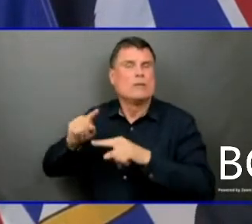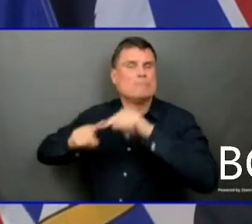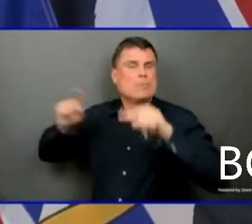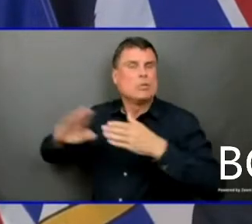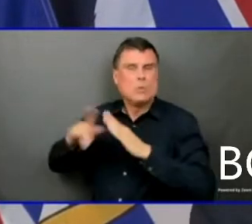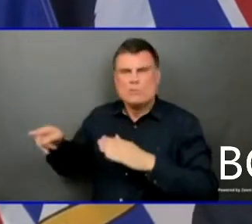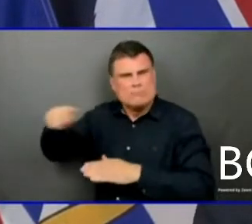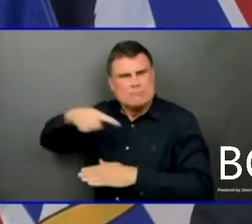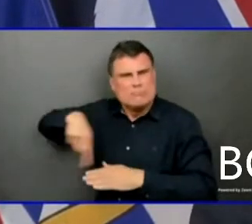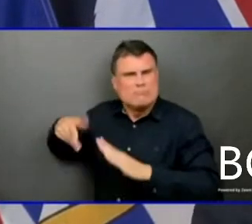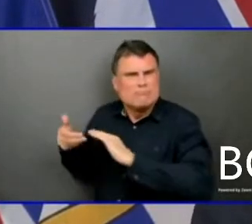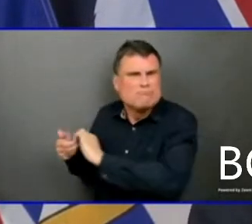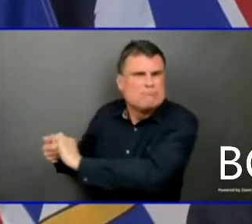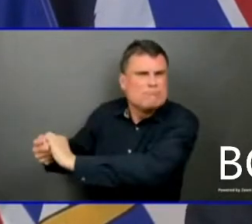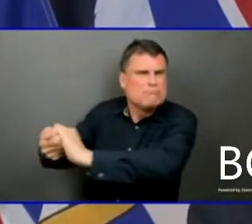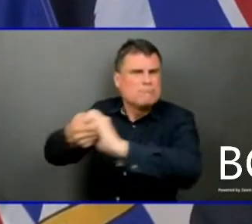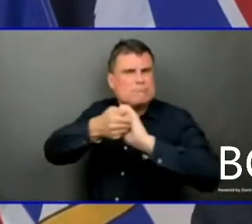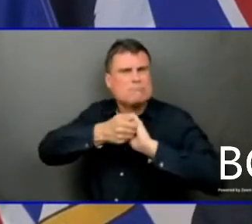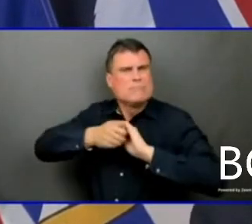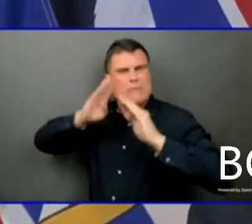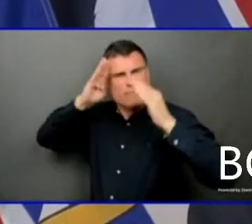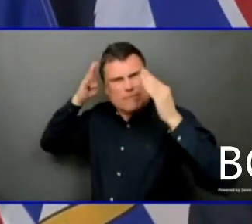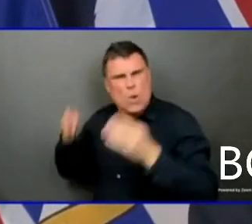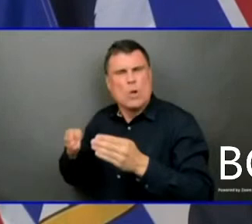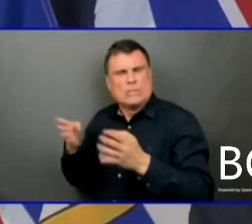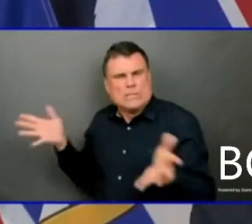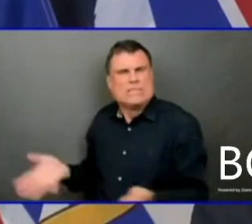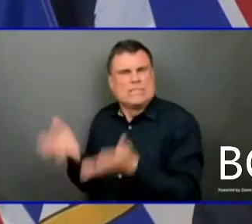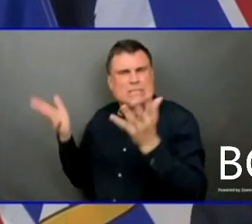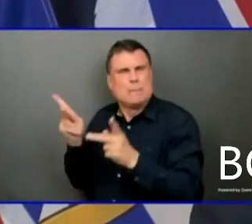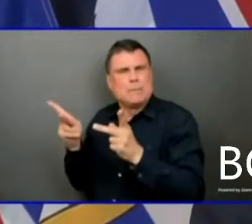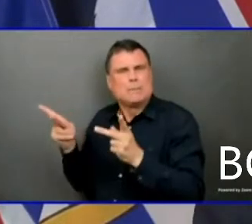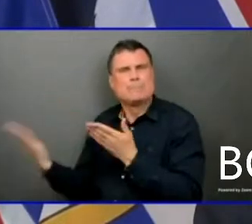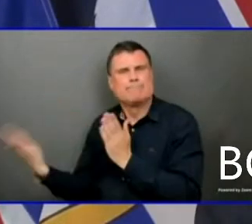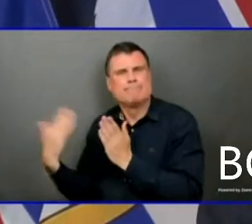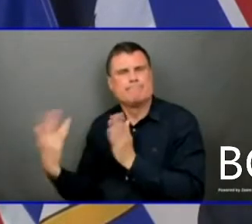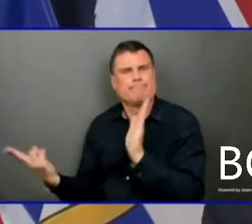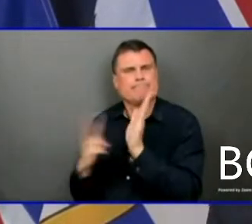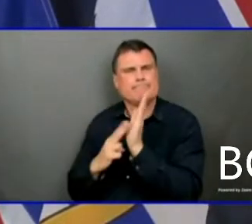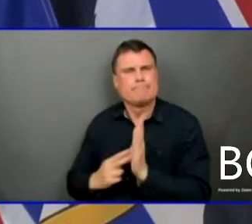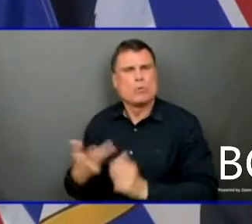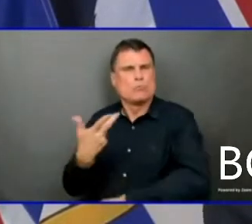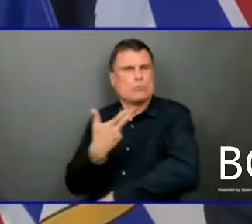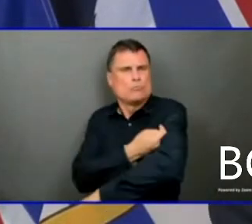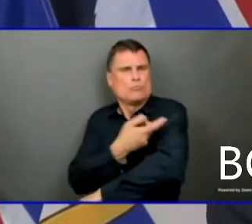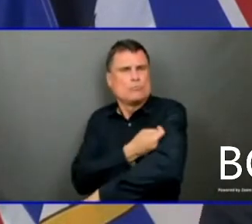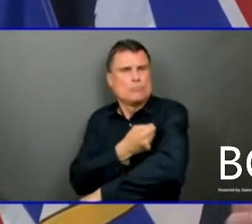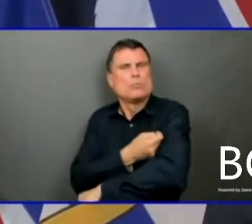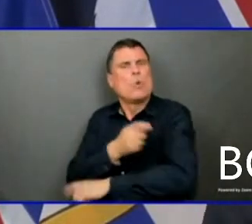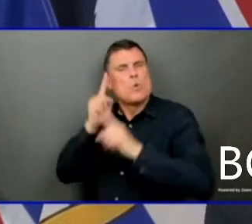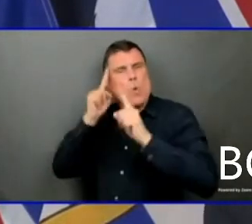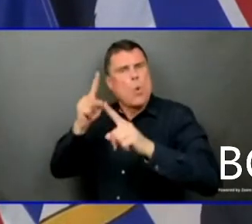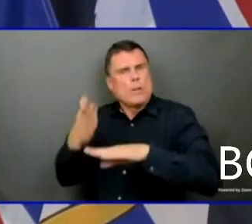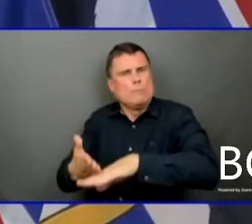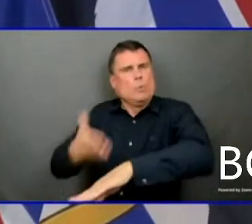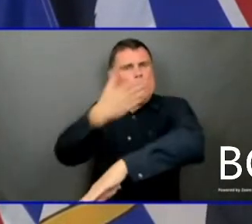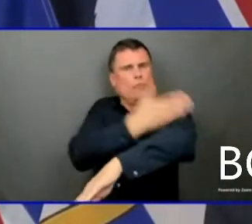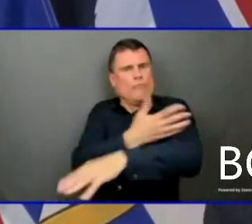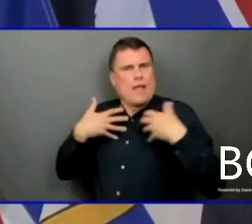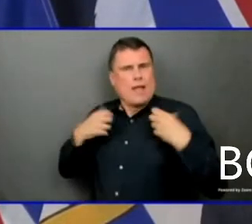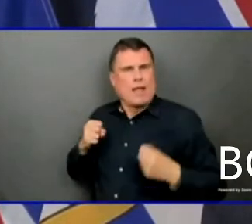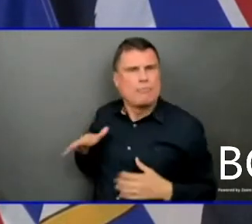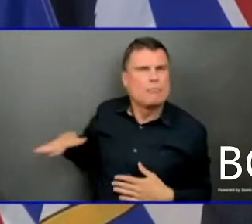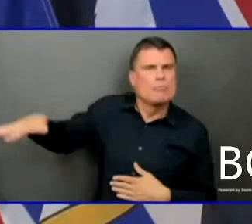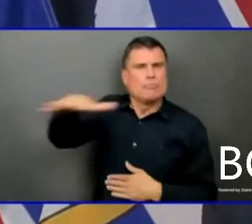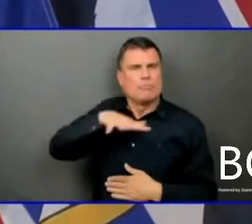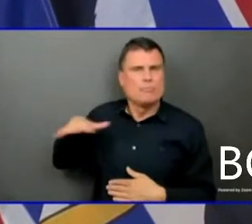这个周末过去，只要你注册了，基本上就会马上通知你去预约了。 In BC, the week that started 那 Monday, 么同时呢，我也是